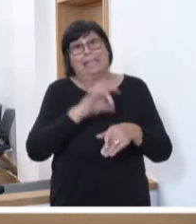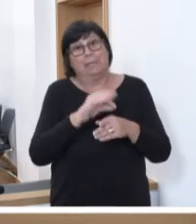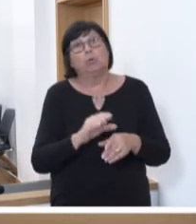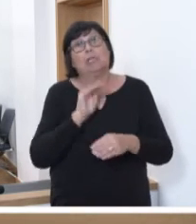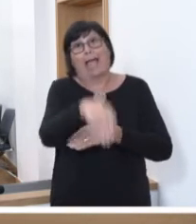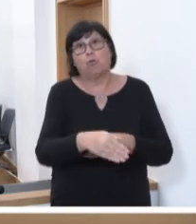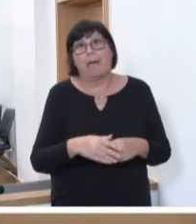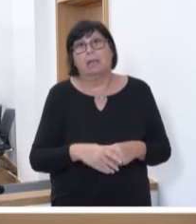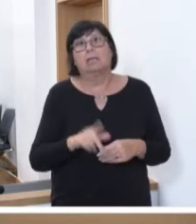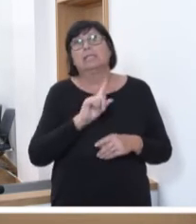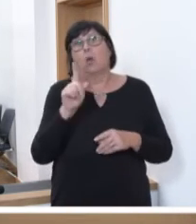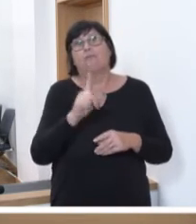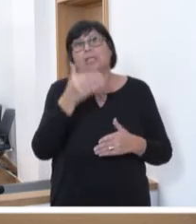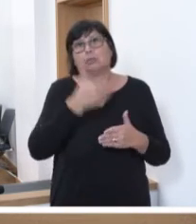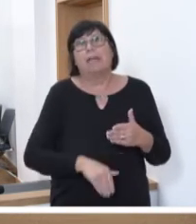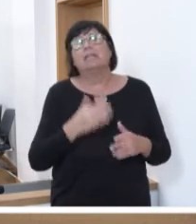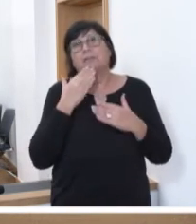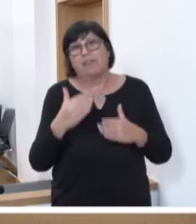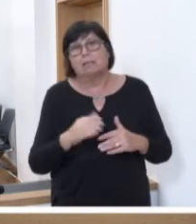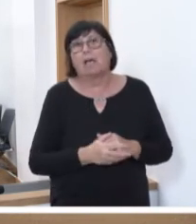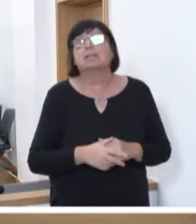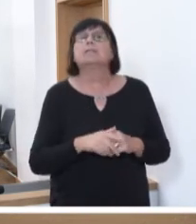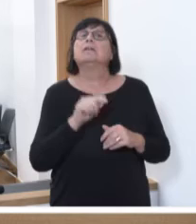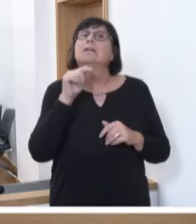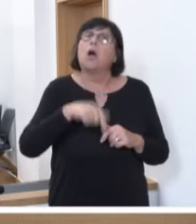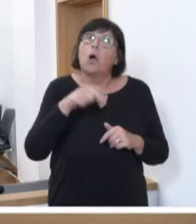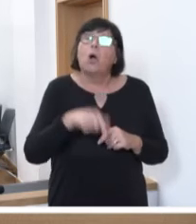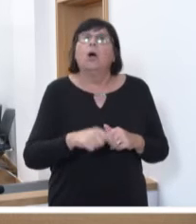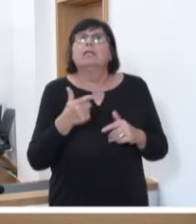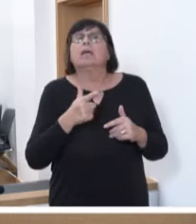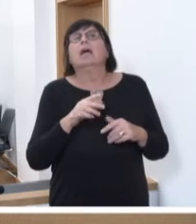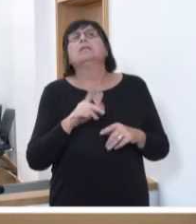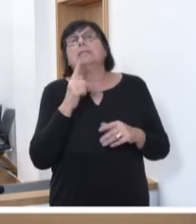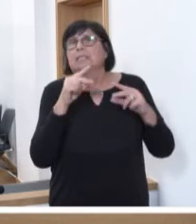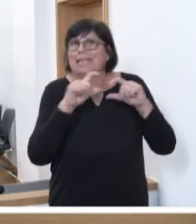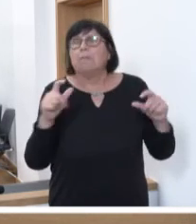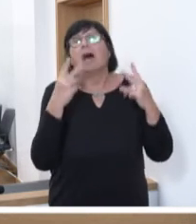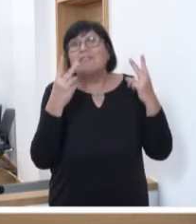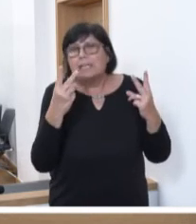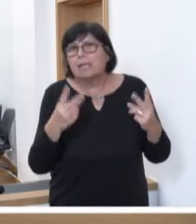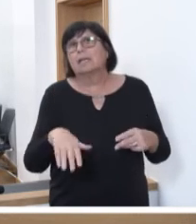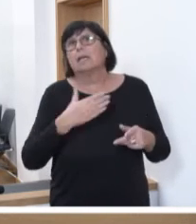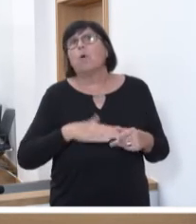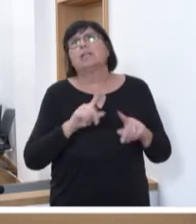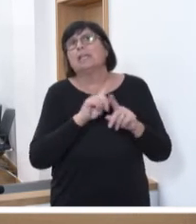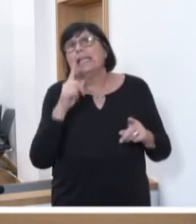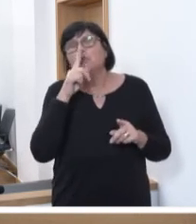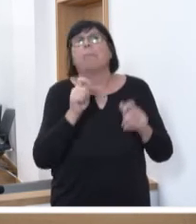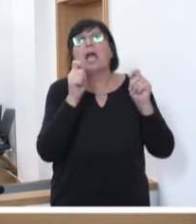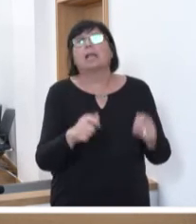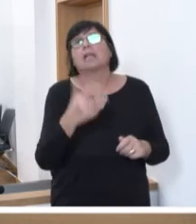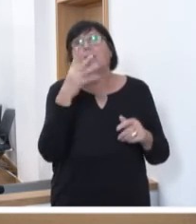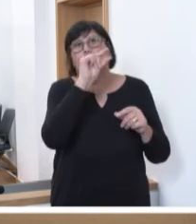drüber. Ja? Ich komme sofort zum Ende, vielen Dank. Artverwandt ist der heutige CDU-Antrag, das Thema ist wichtig und wir möchten es nicht nur mit einem Antrag mit